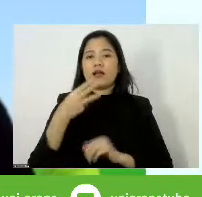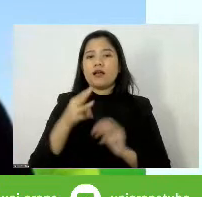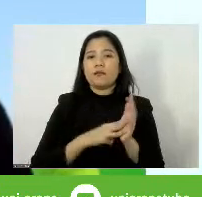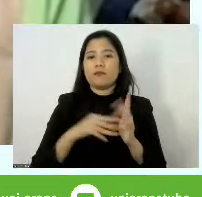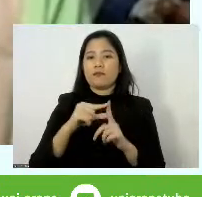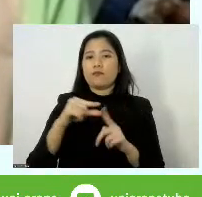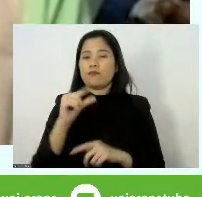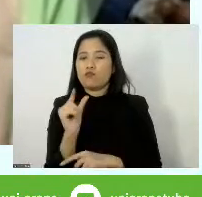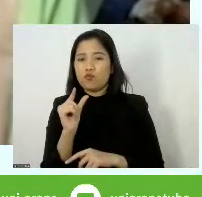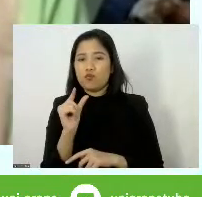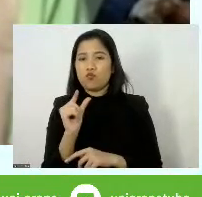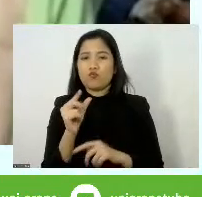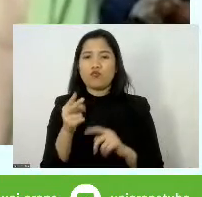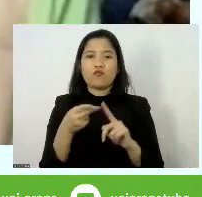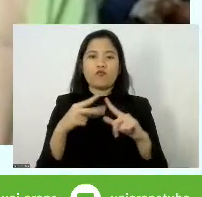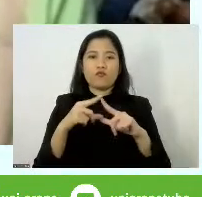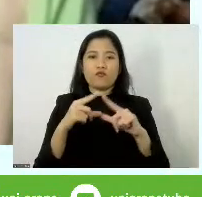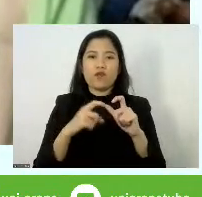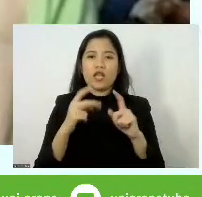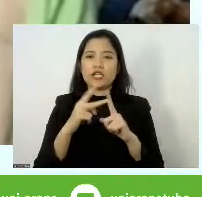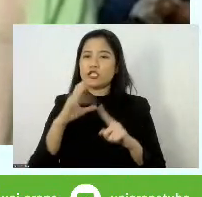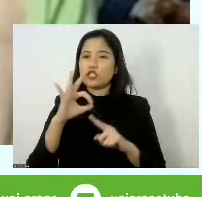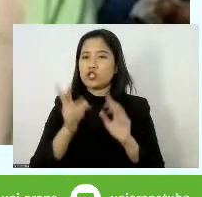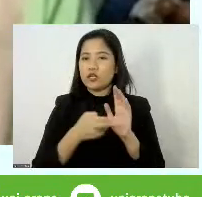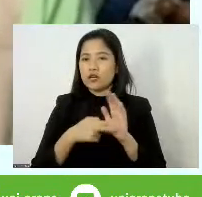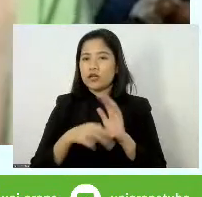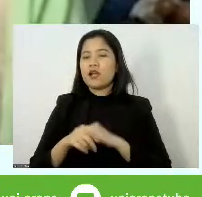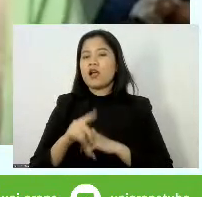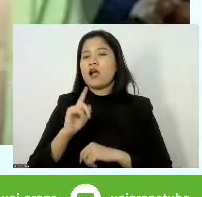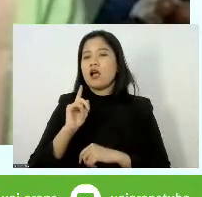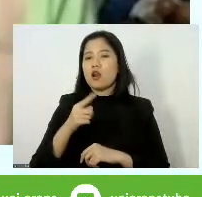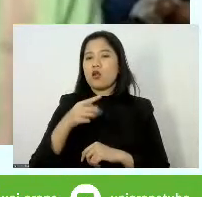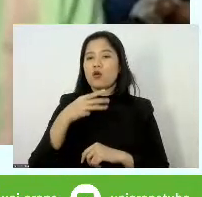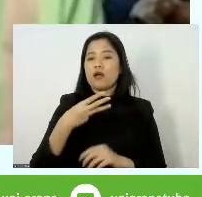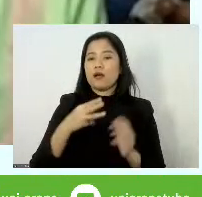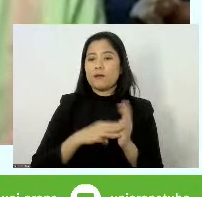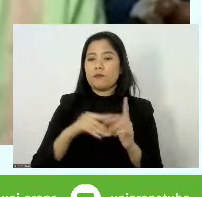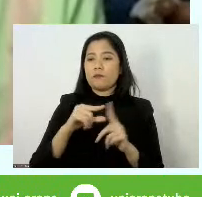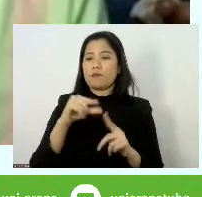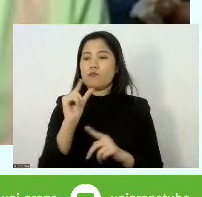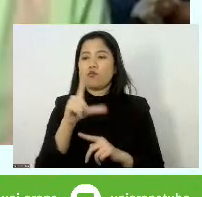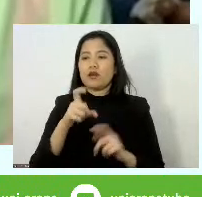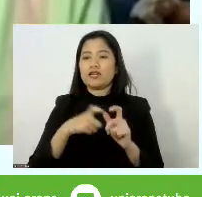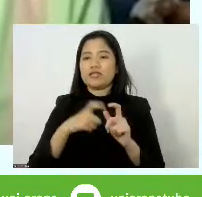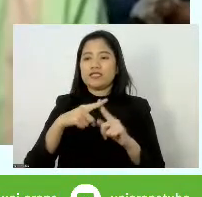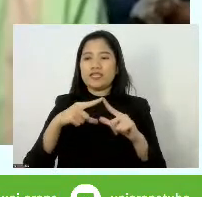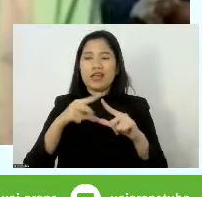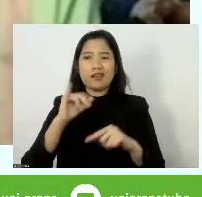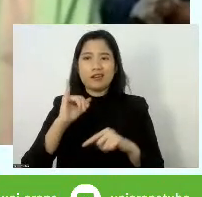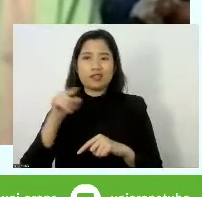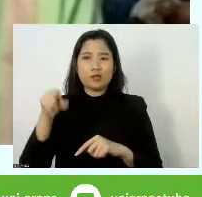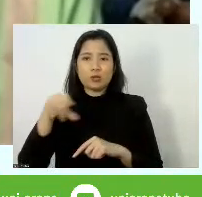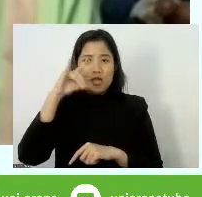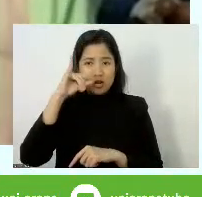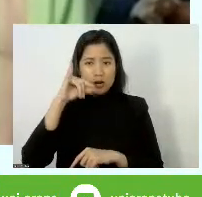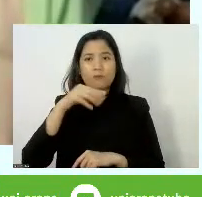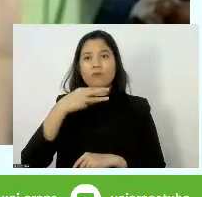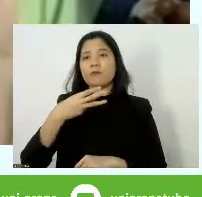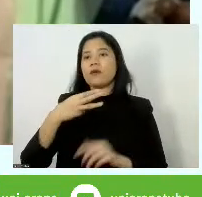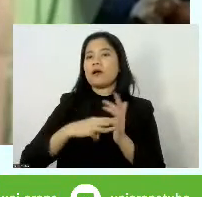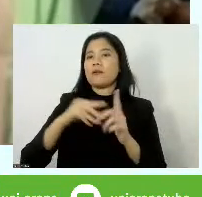Journey mungkin boarding Atin ke temen-temen ah Oke untuk Lestari Instagramnya Empu Lestari bisa